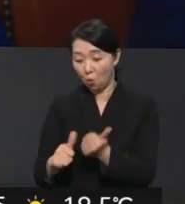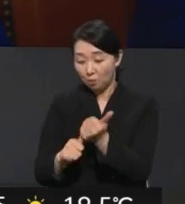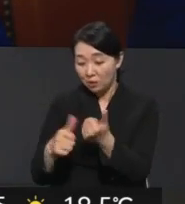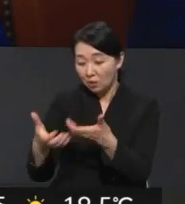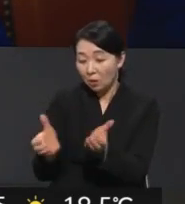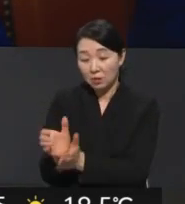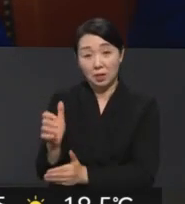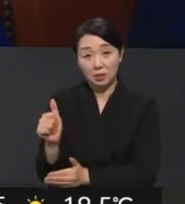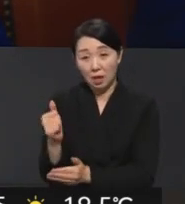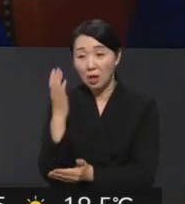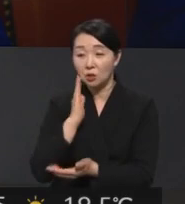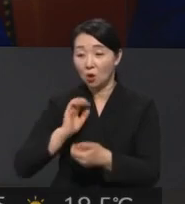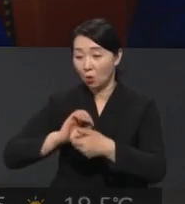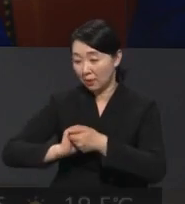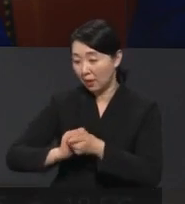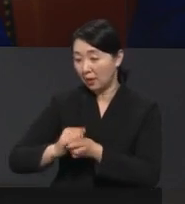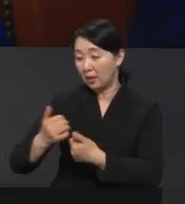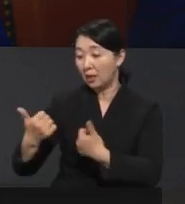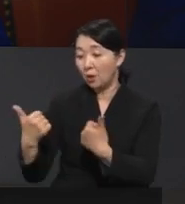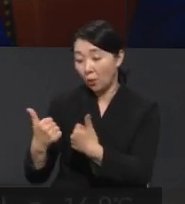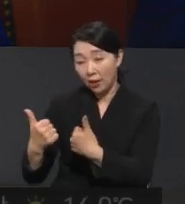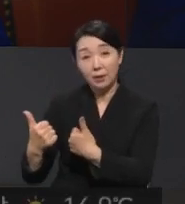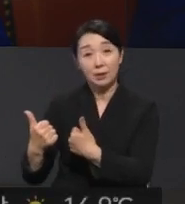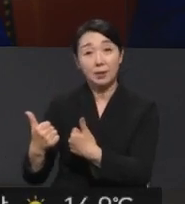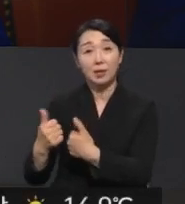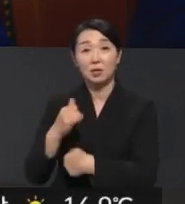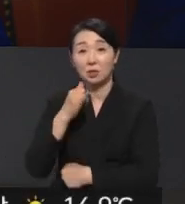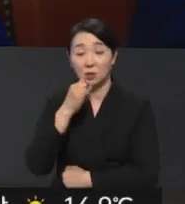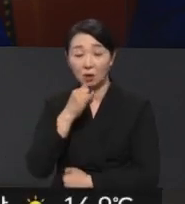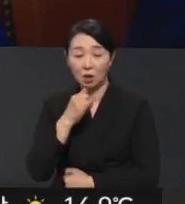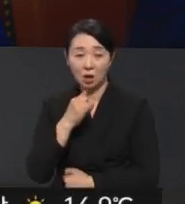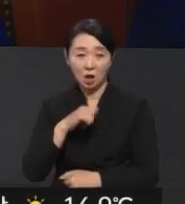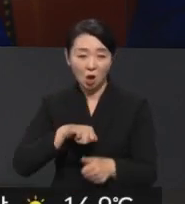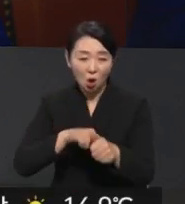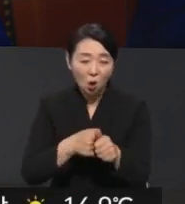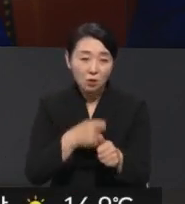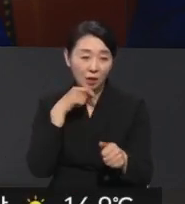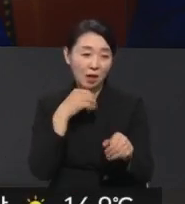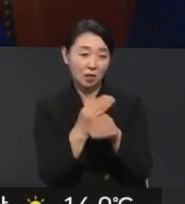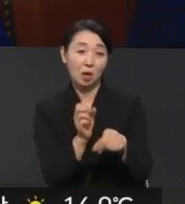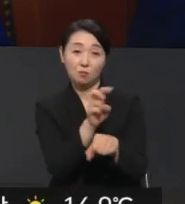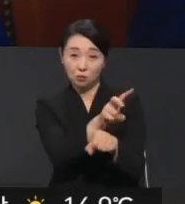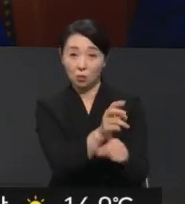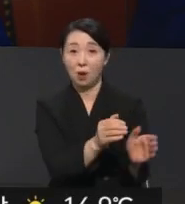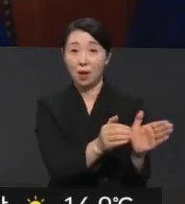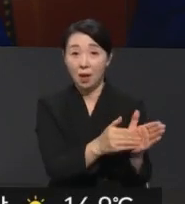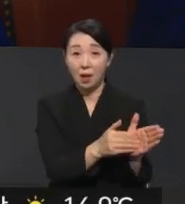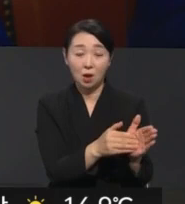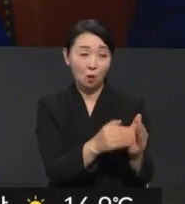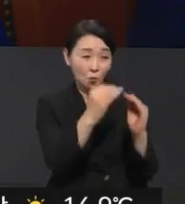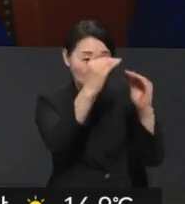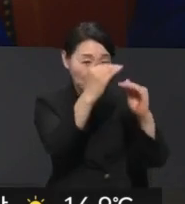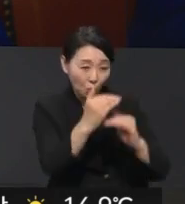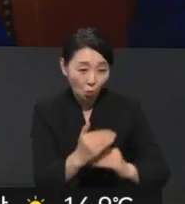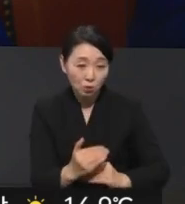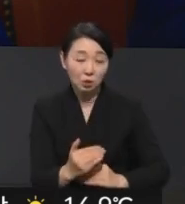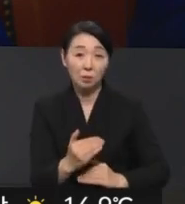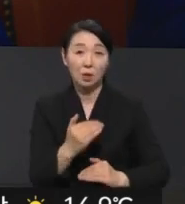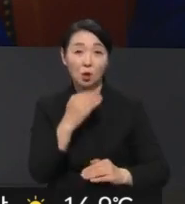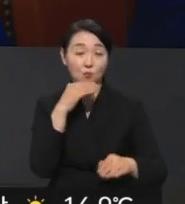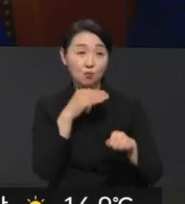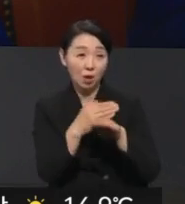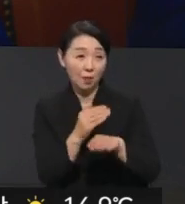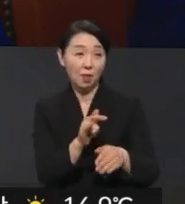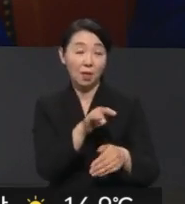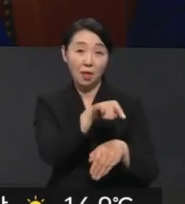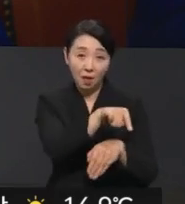청와대 대책회의를 주재합니다. 여기서 강제북송 방침 정해졌고요. 당국의 모든 보고서에서 기순 의사와 관련된